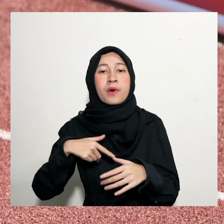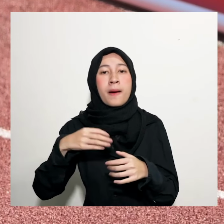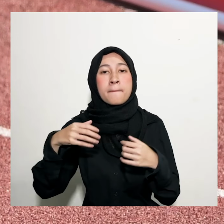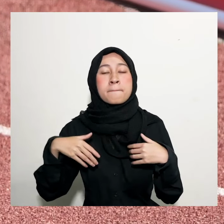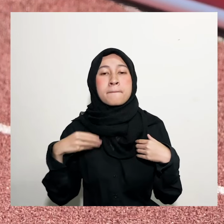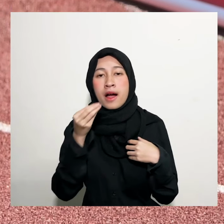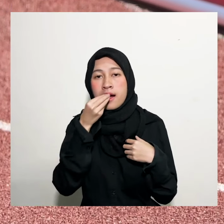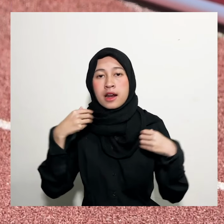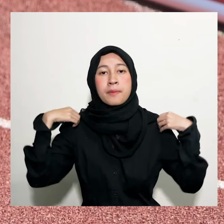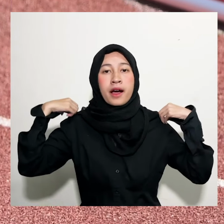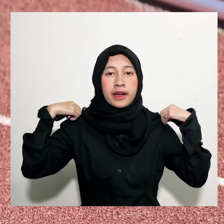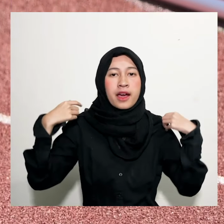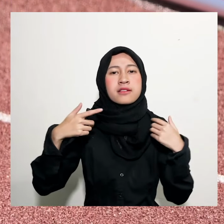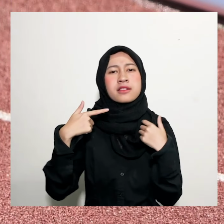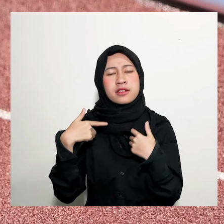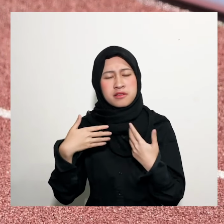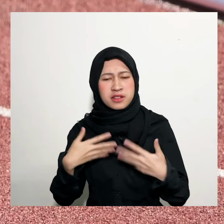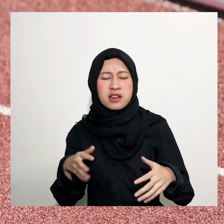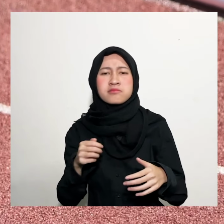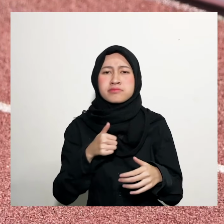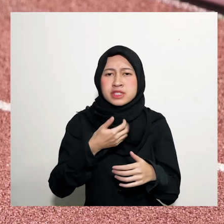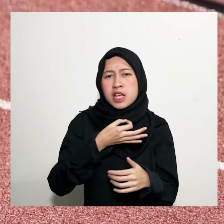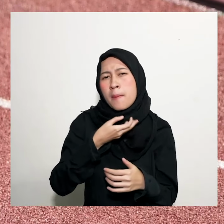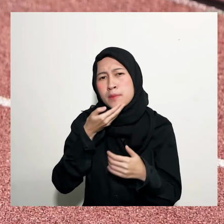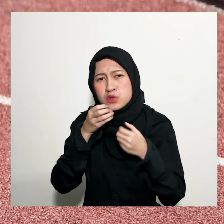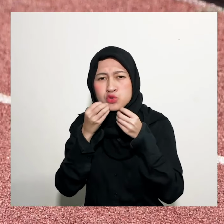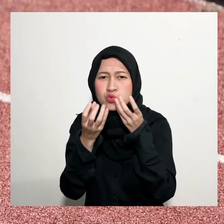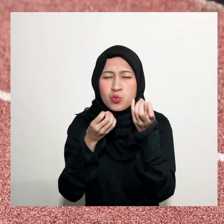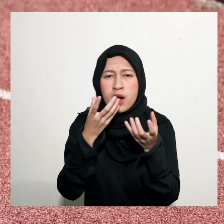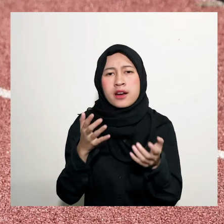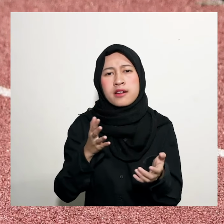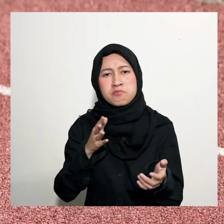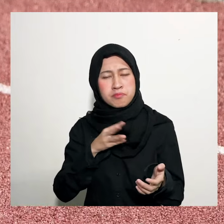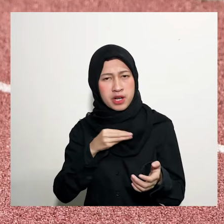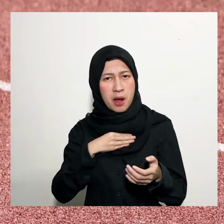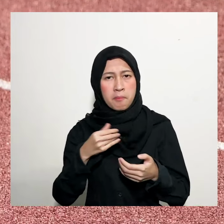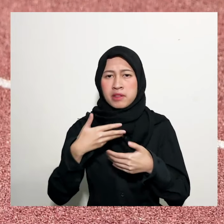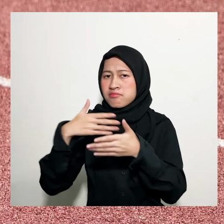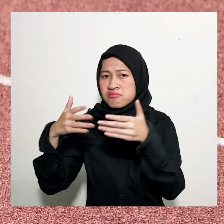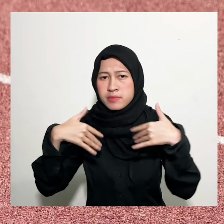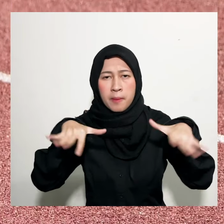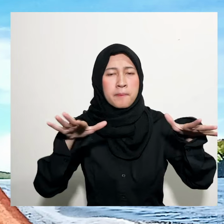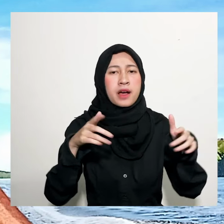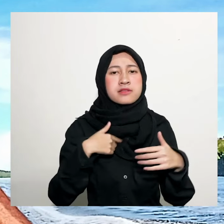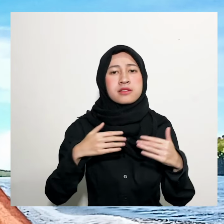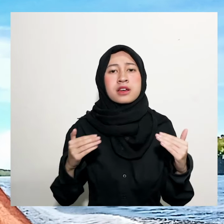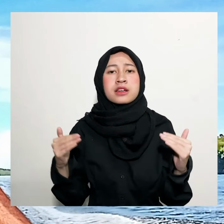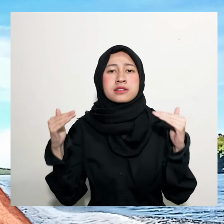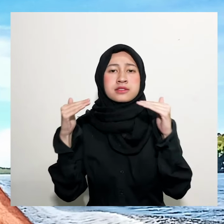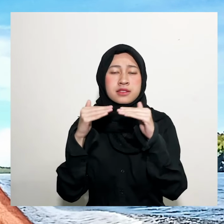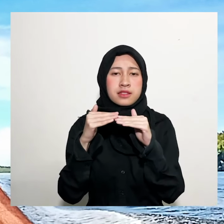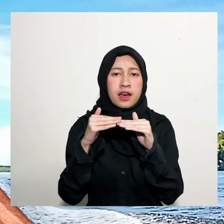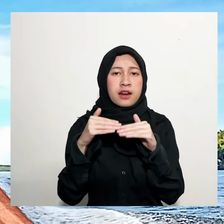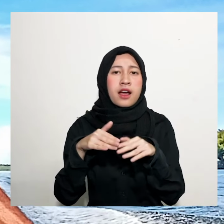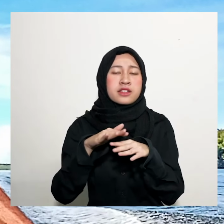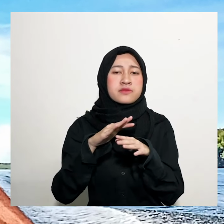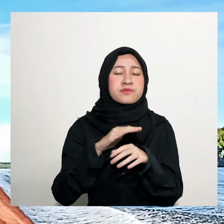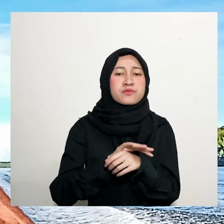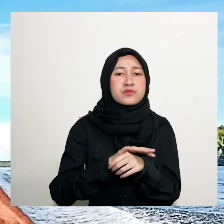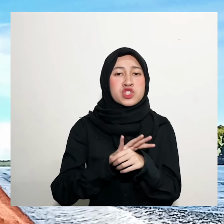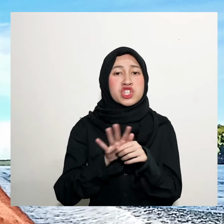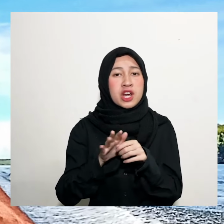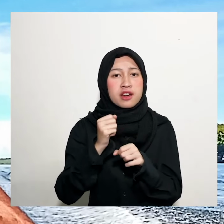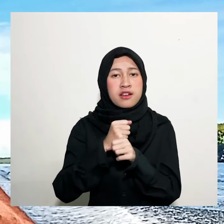makanan, pakaian, hingga kebebasan bersuara atau berpendapat, kesetaraan gender, dan masih banyak lagi yang